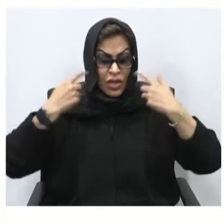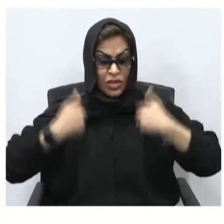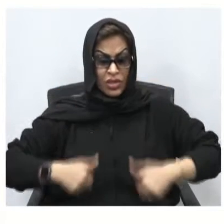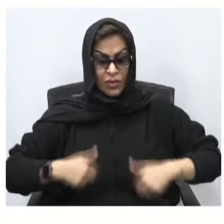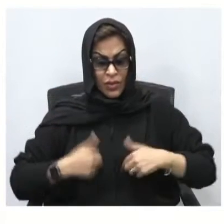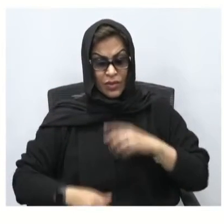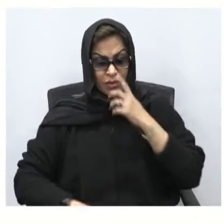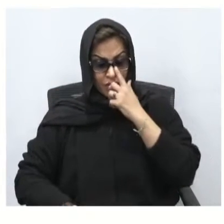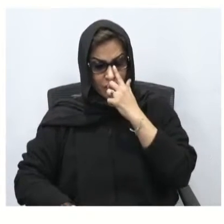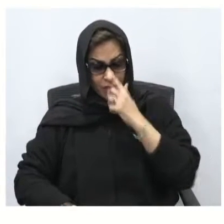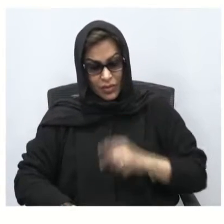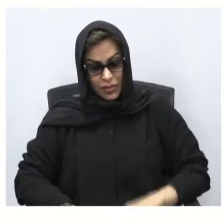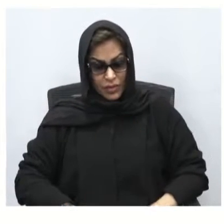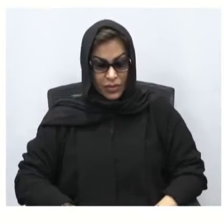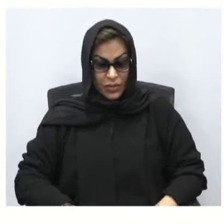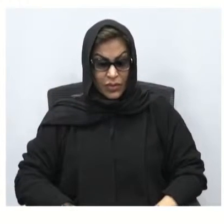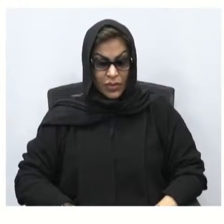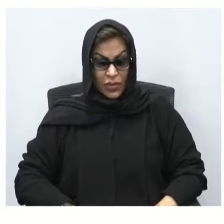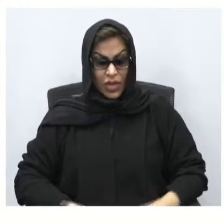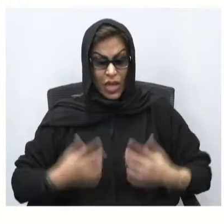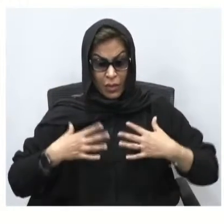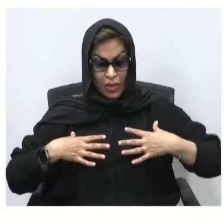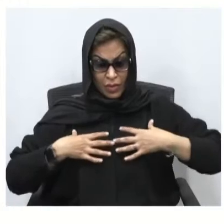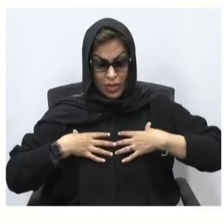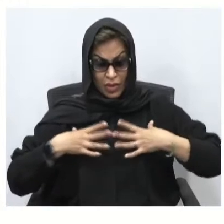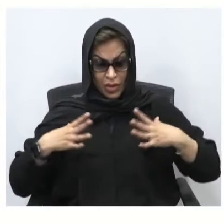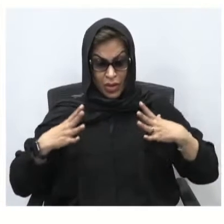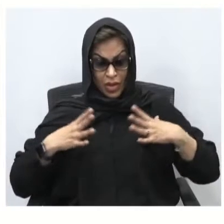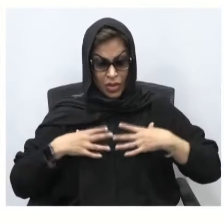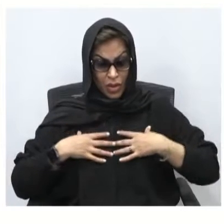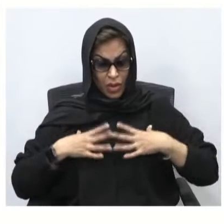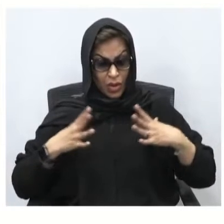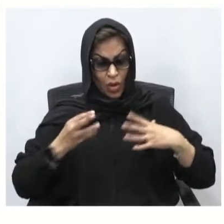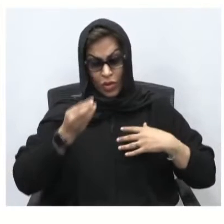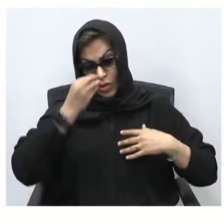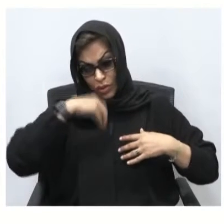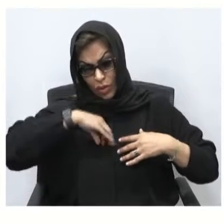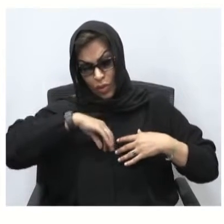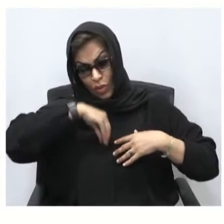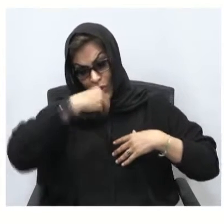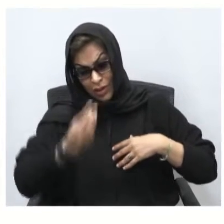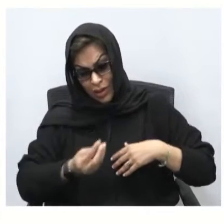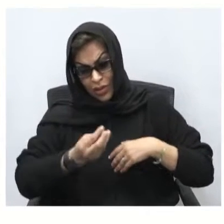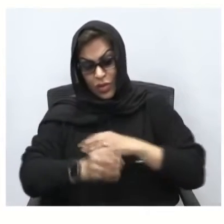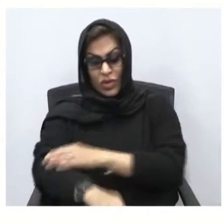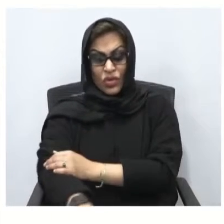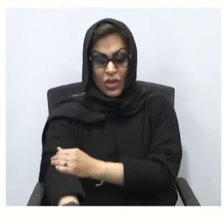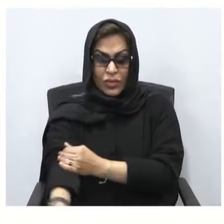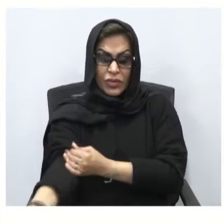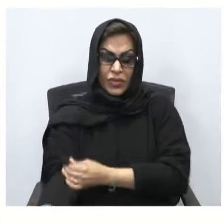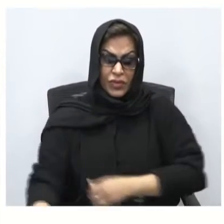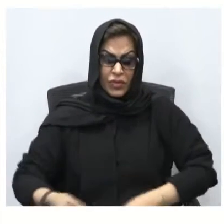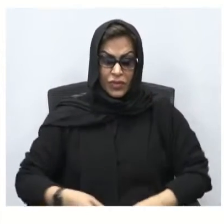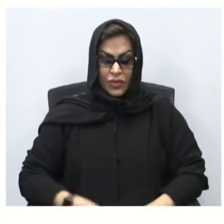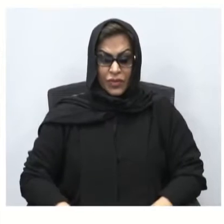انقباض وانبساط عضله الحجاب الحاجز وبالتالي اخراج وادخال الاكسجين واو طرد اكسيد